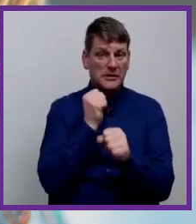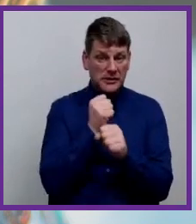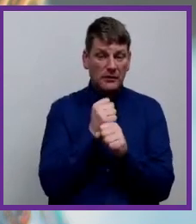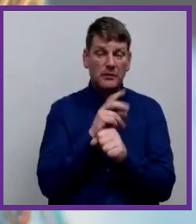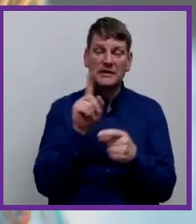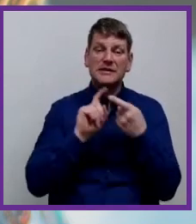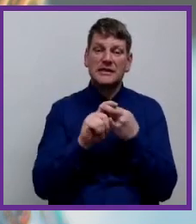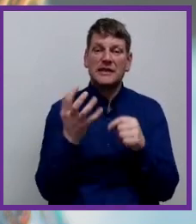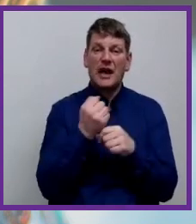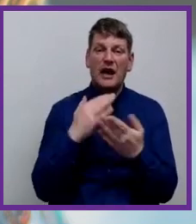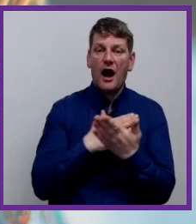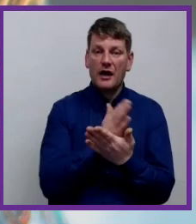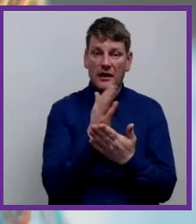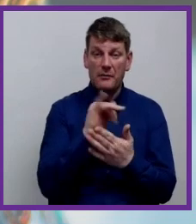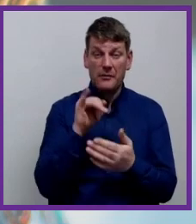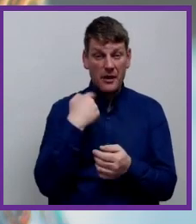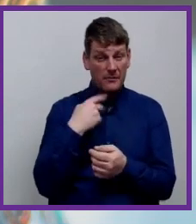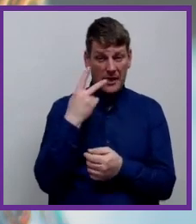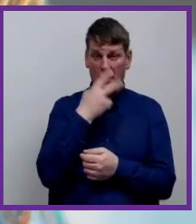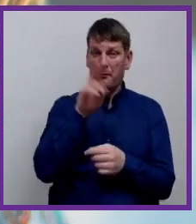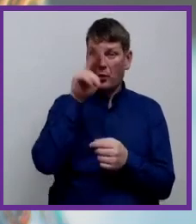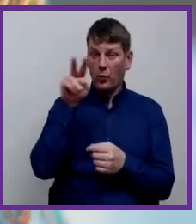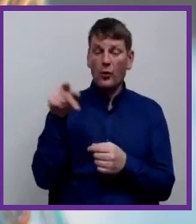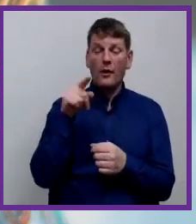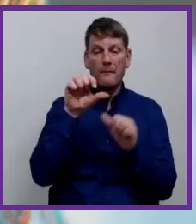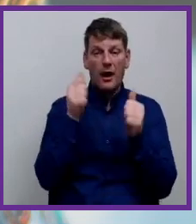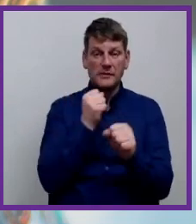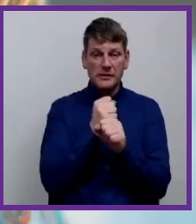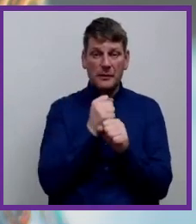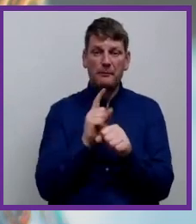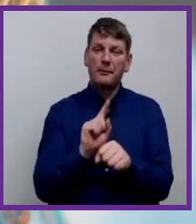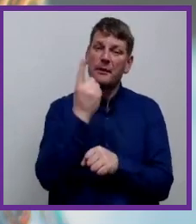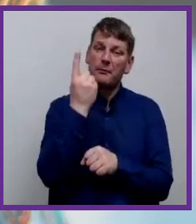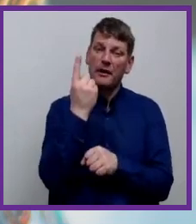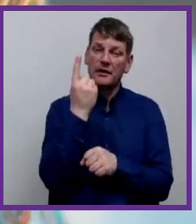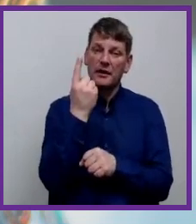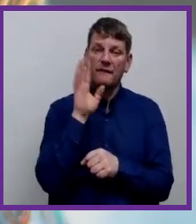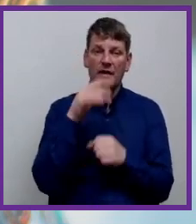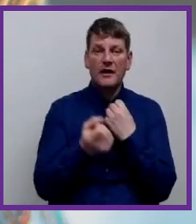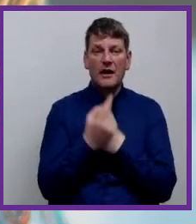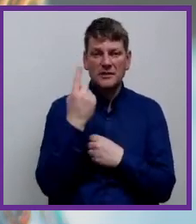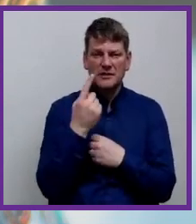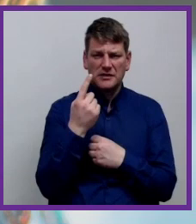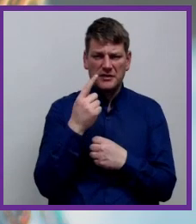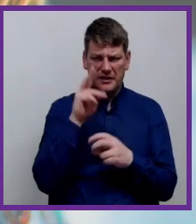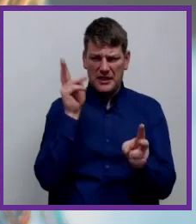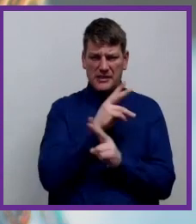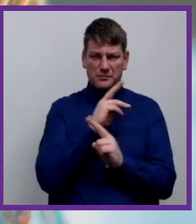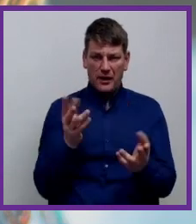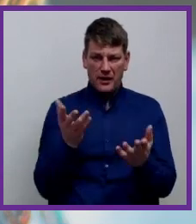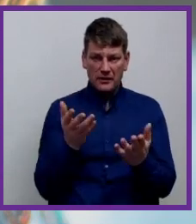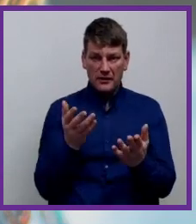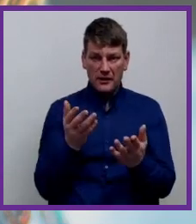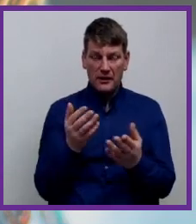tēmu. Ja? Tātad, ja mēs aplūkojam šos mākslas darbus, pirmatnēji var rasties tāda varbūt neizpratne,